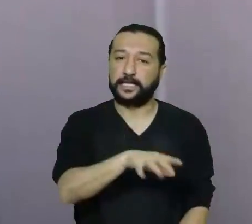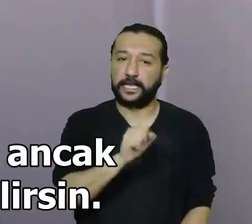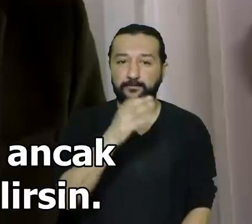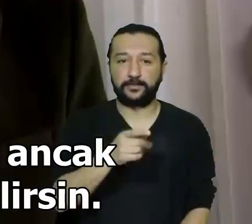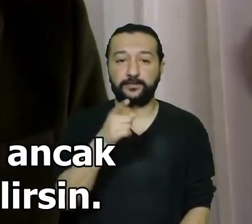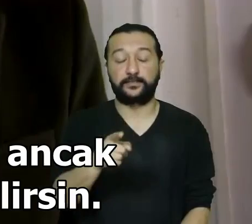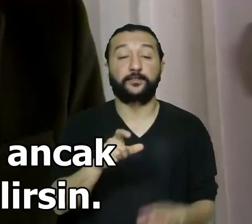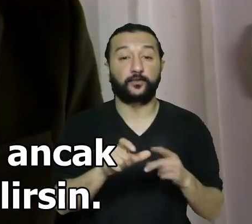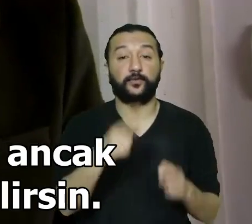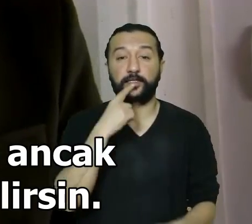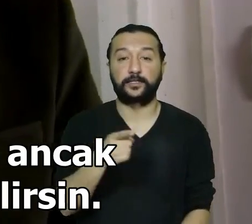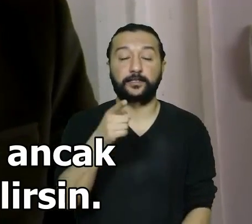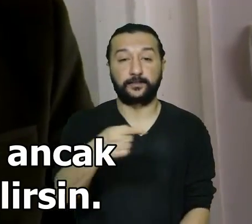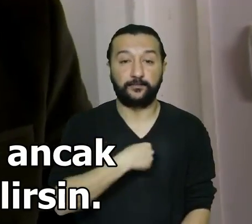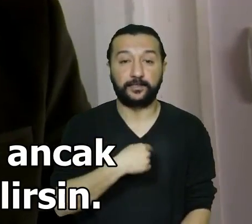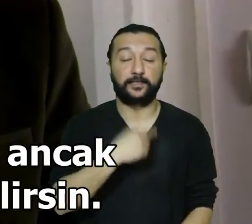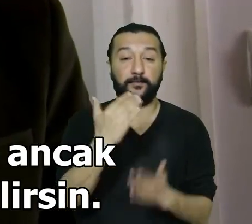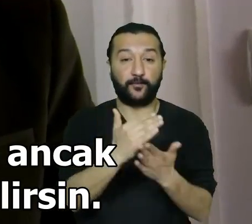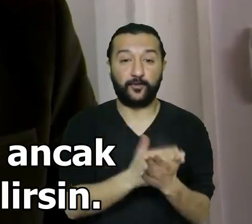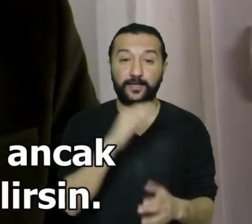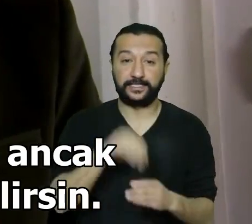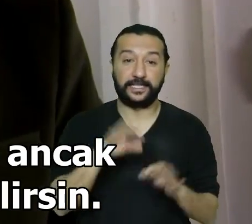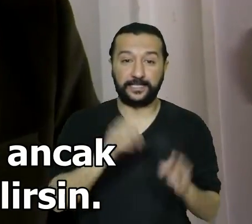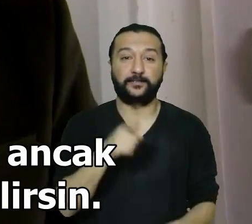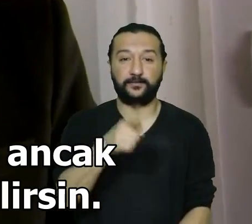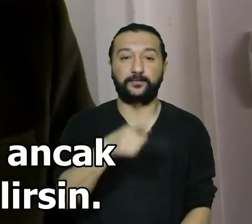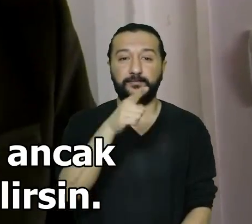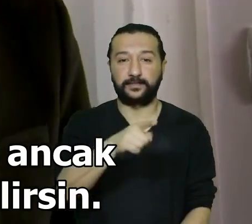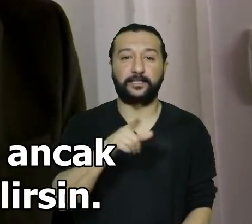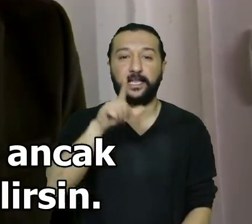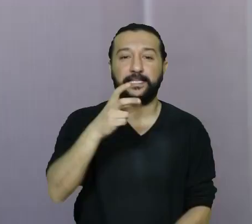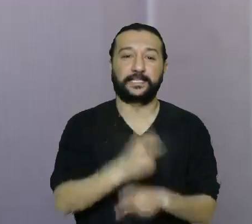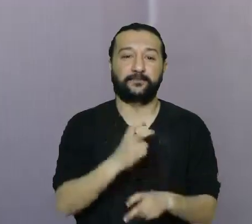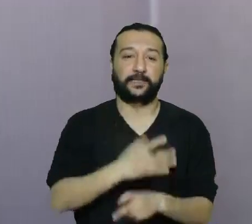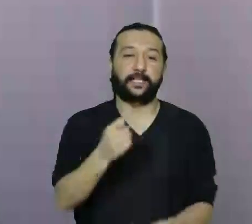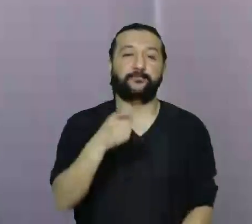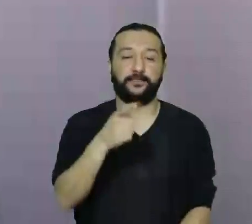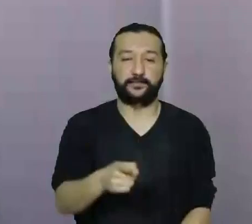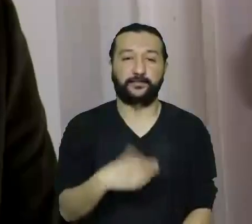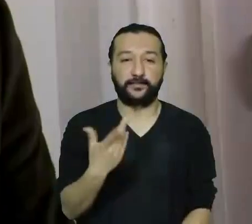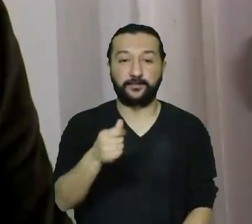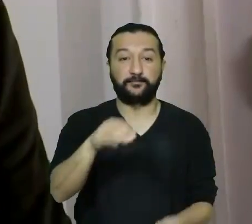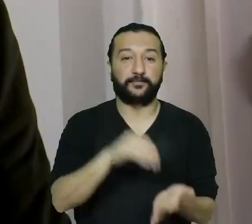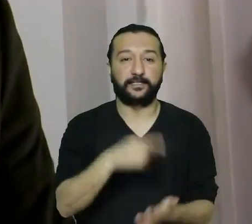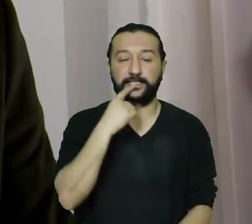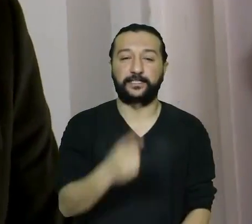alabilirsiniz efendim. Şükrücüğüm. Benim menümde ancak bununla bir lades kemiği alabilirsin.